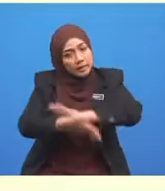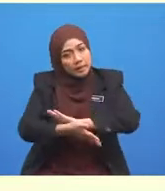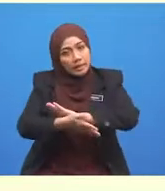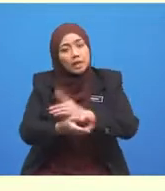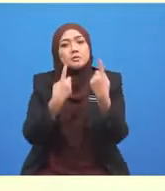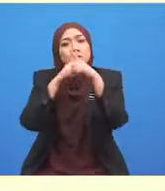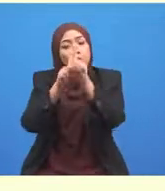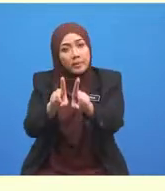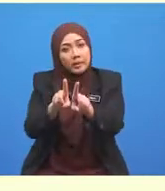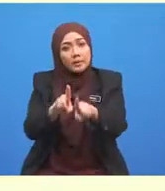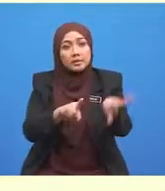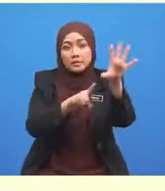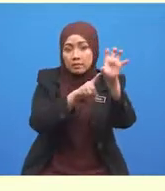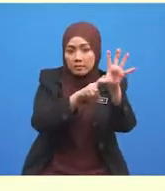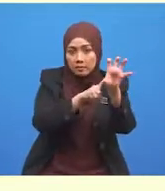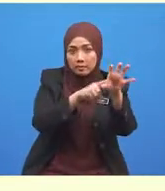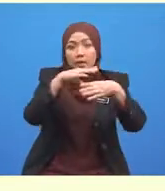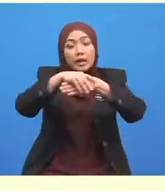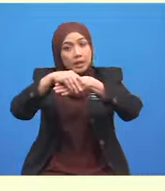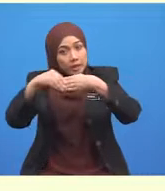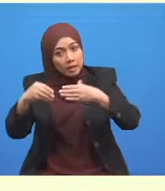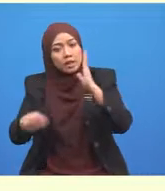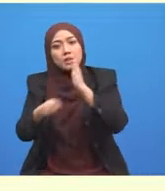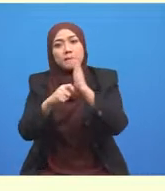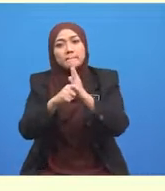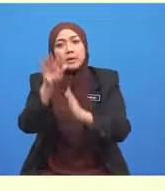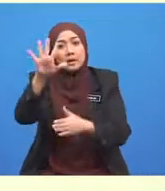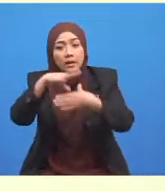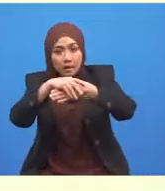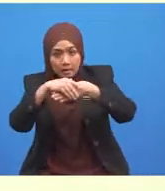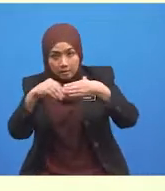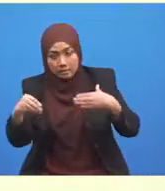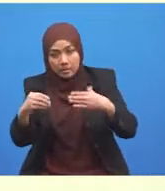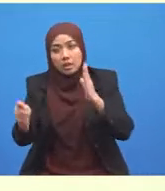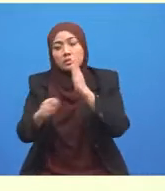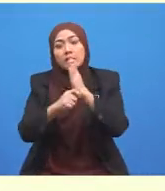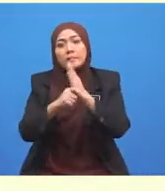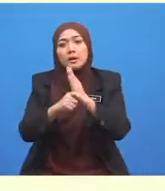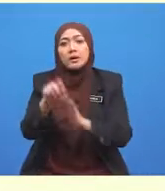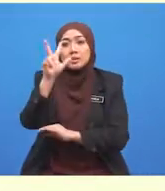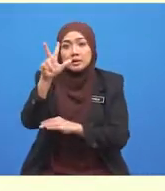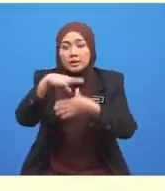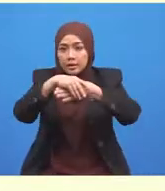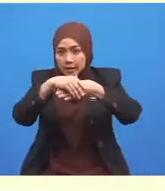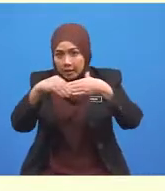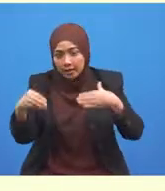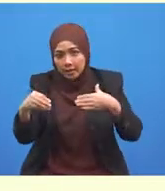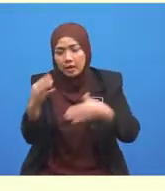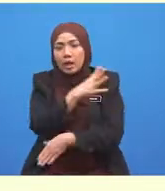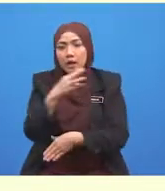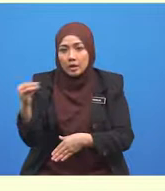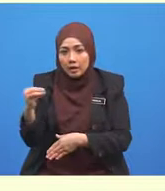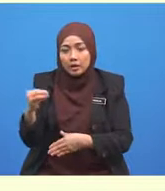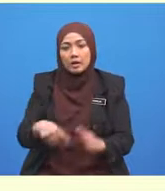adalah RM50 tambah RM5 tambah RM3